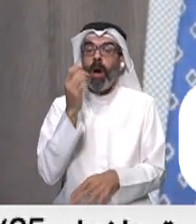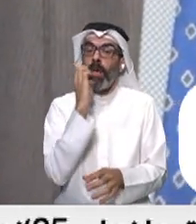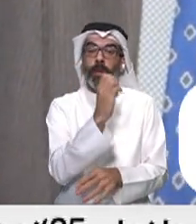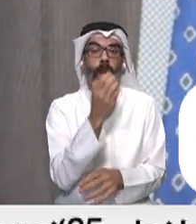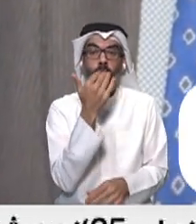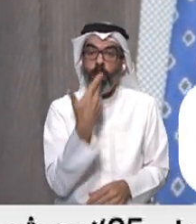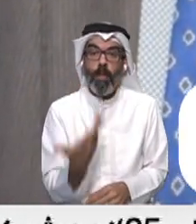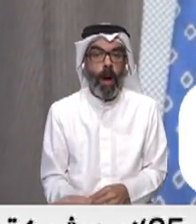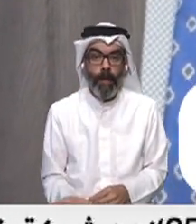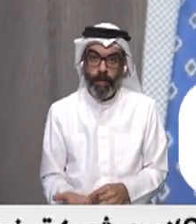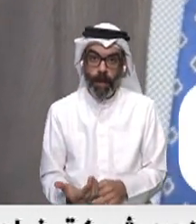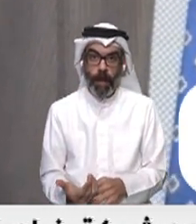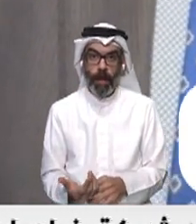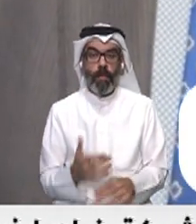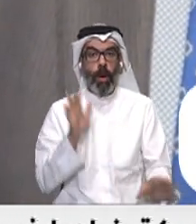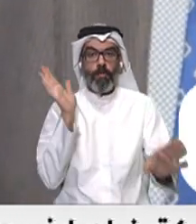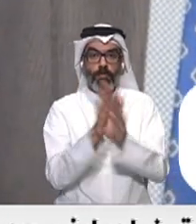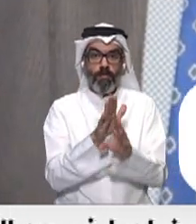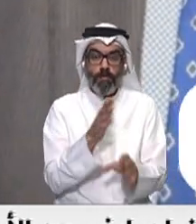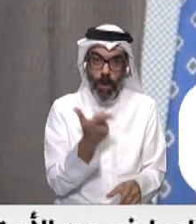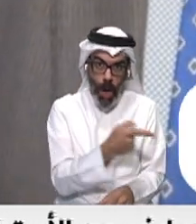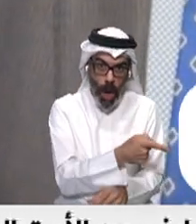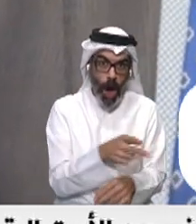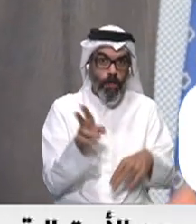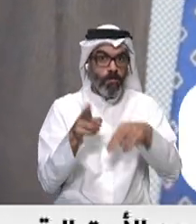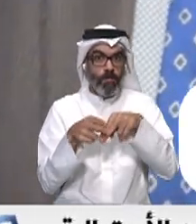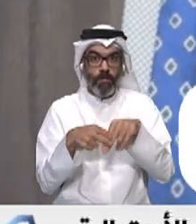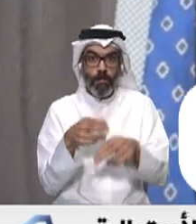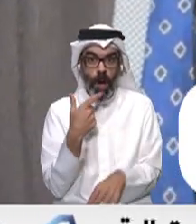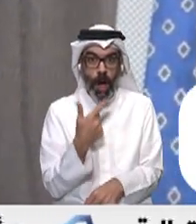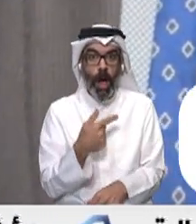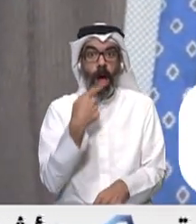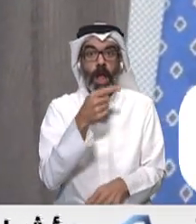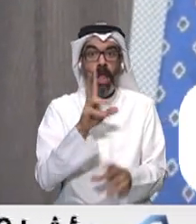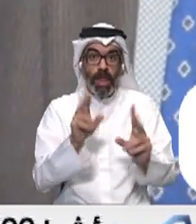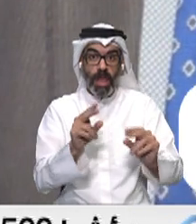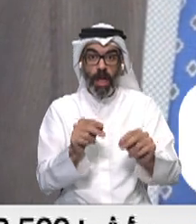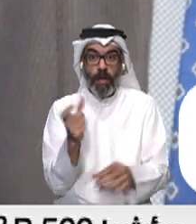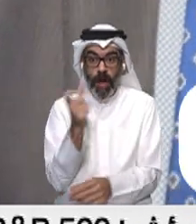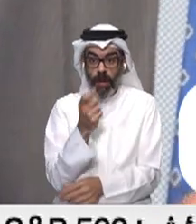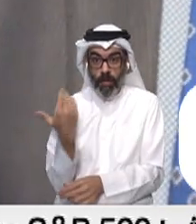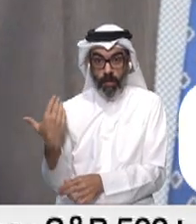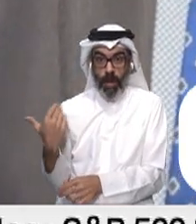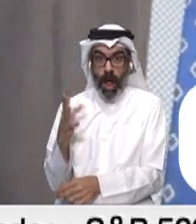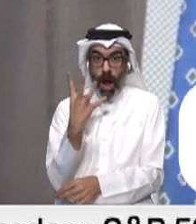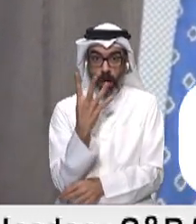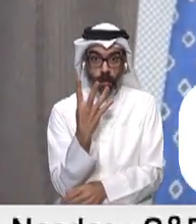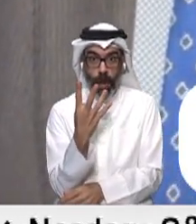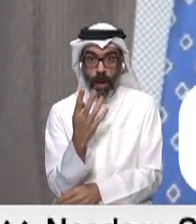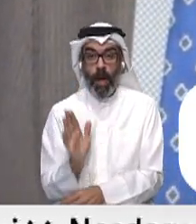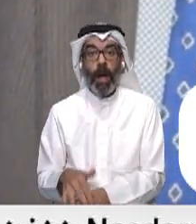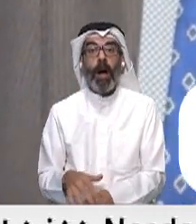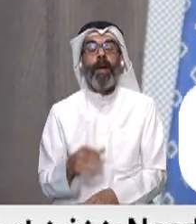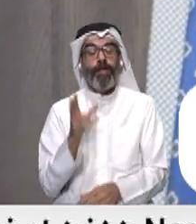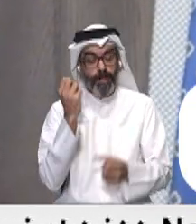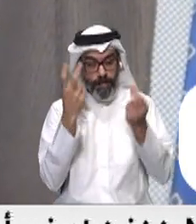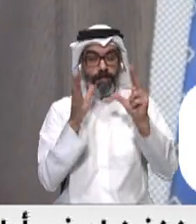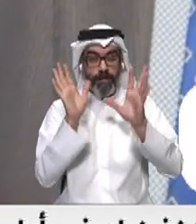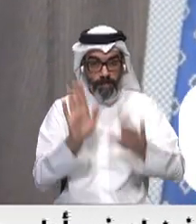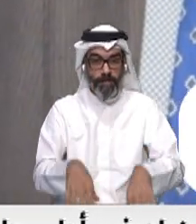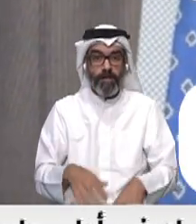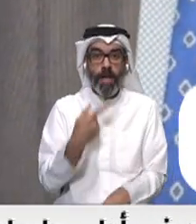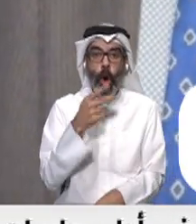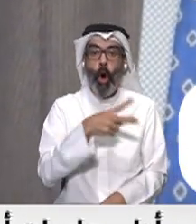لصالح دعم القو الكيان المحتل كما حدث في شهر ابريل الماضي ايضا هناك بعض المعلمات ان